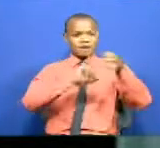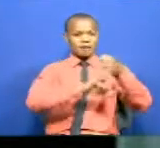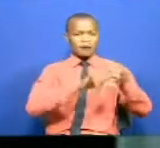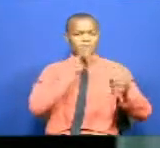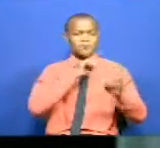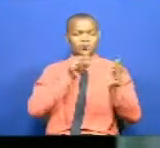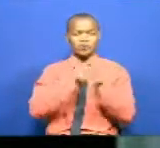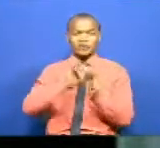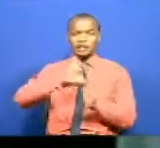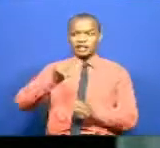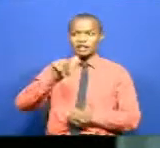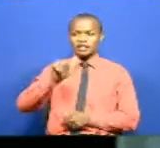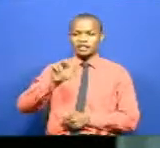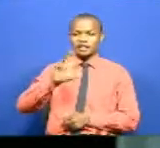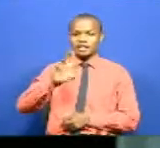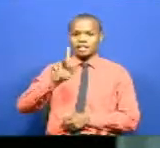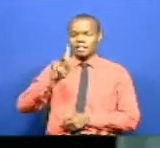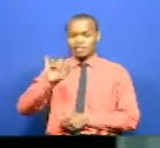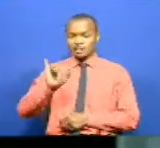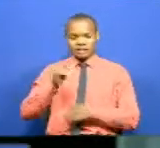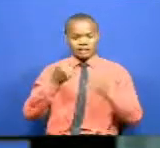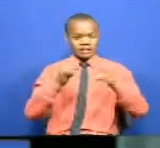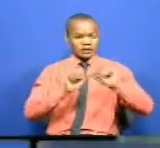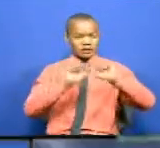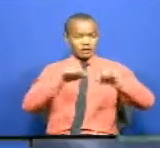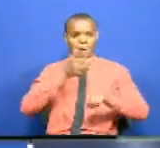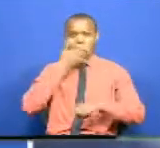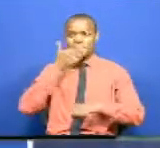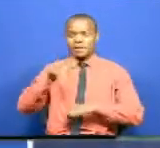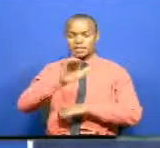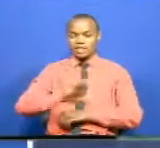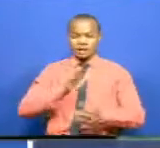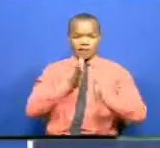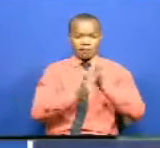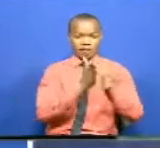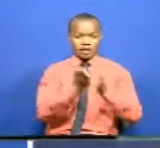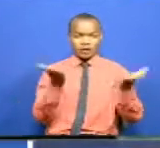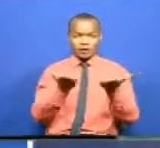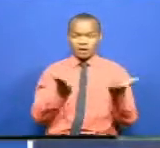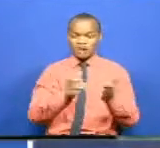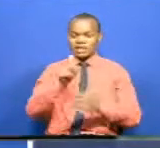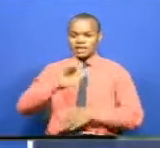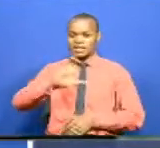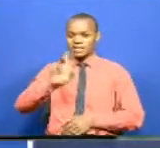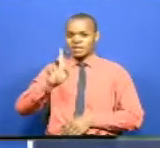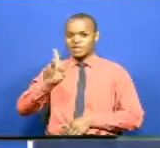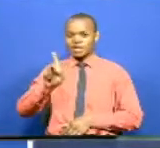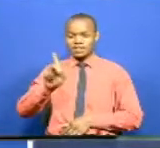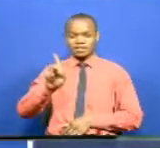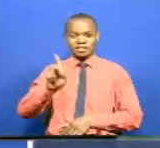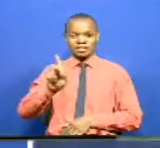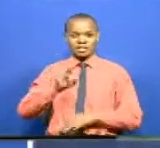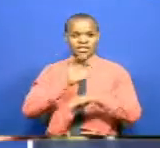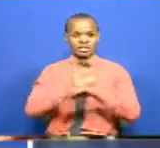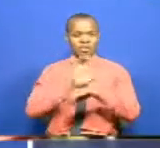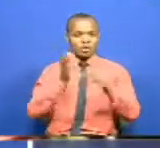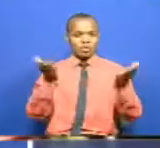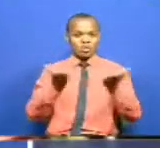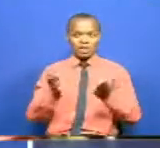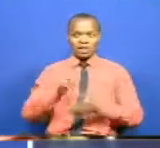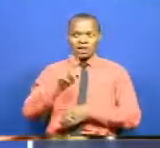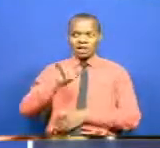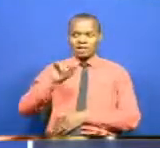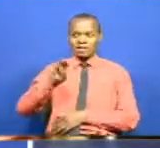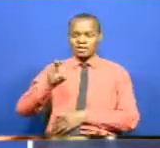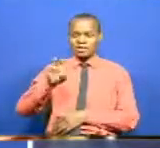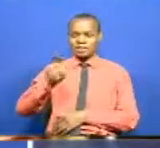Jacqueline Muthoni hili katika hafla ya kufana iliyoandaliwa katika kanisa la Kianglikana nchini katika eneo la Zimmerman huko Nairobi.